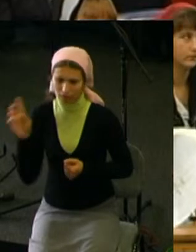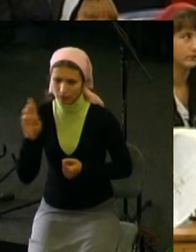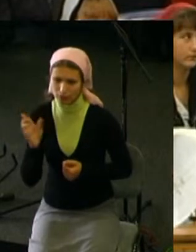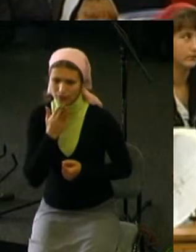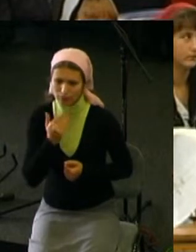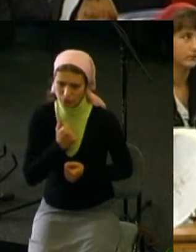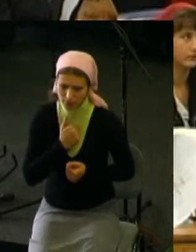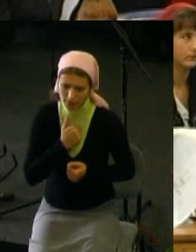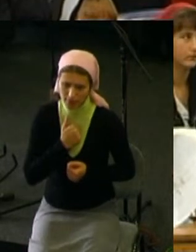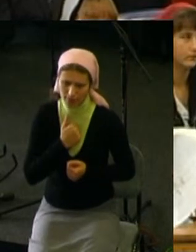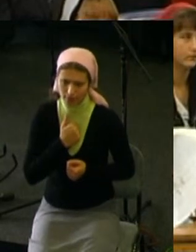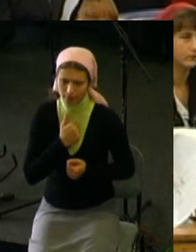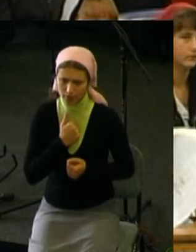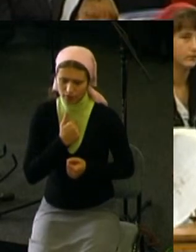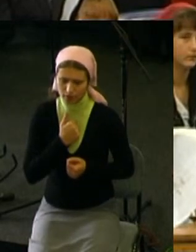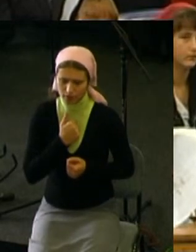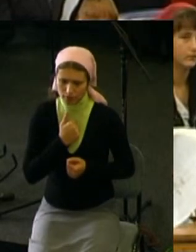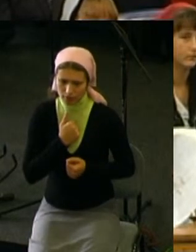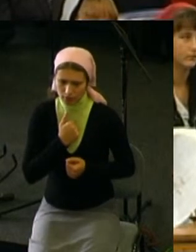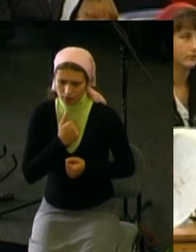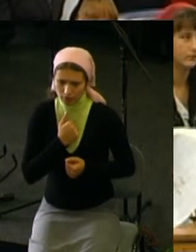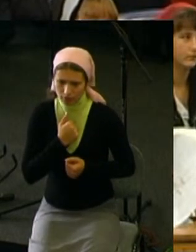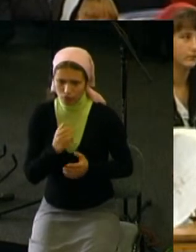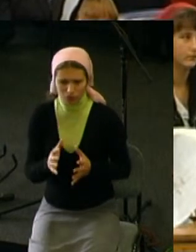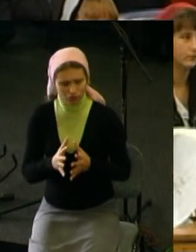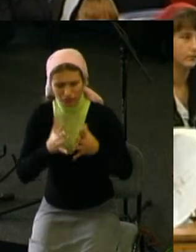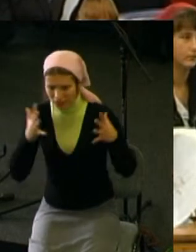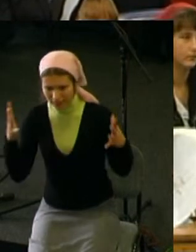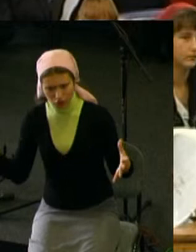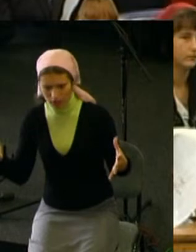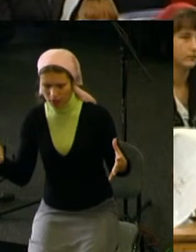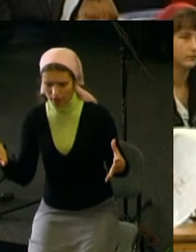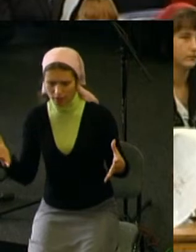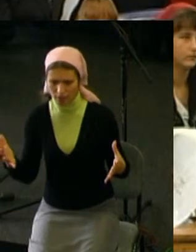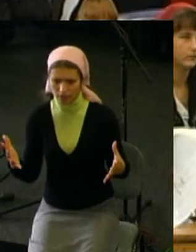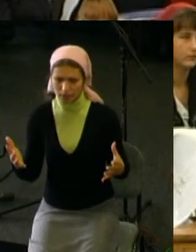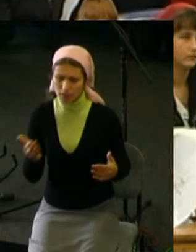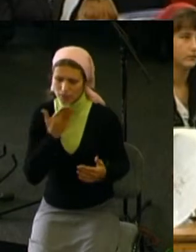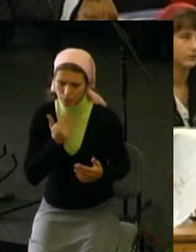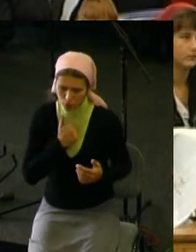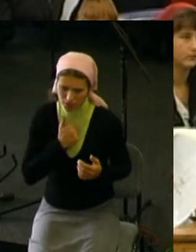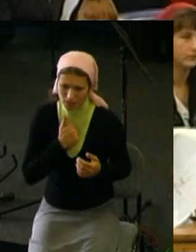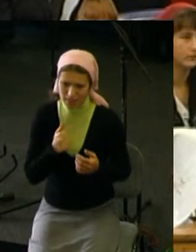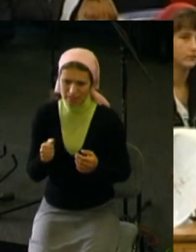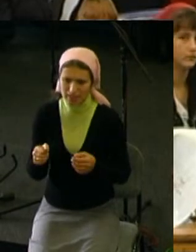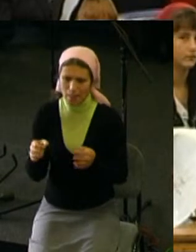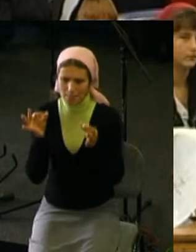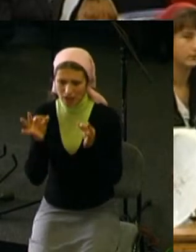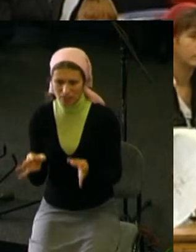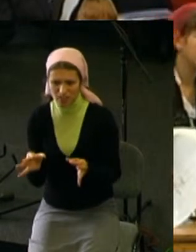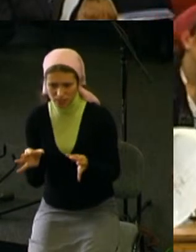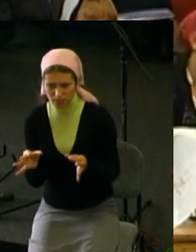О Боже Милосердя в не настільки велике але і Божа справедливість